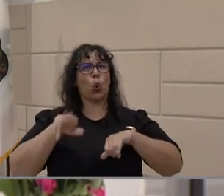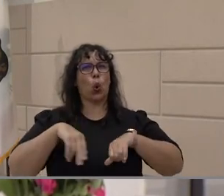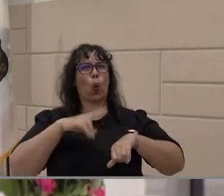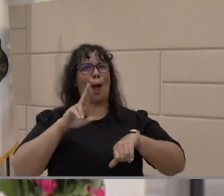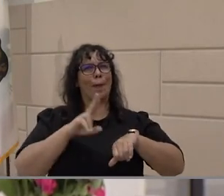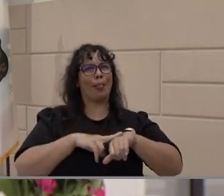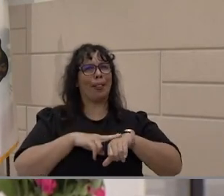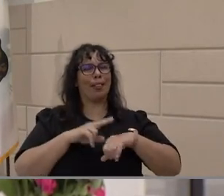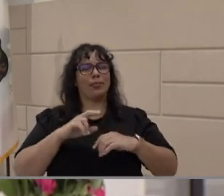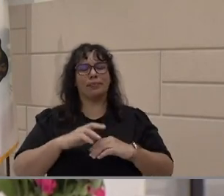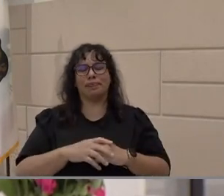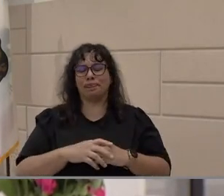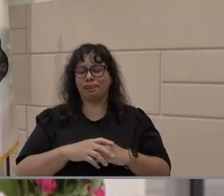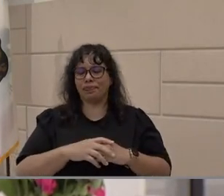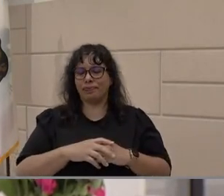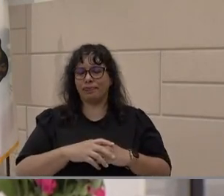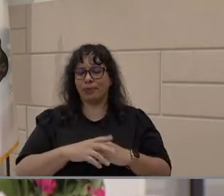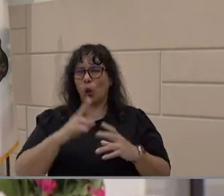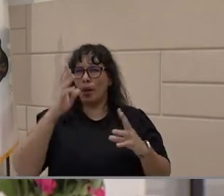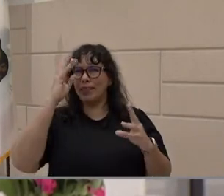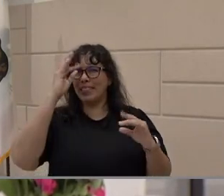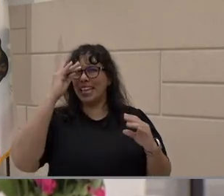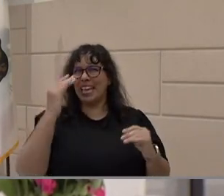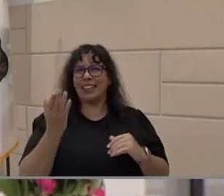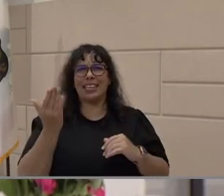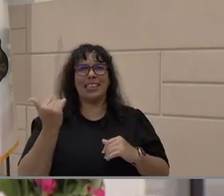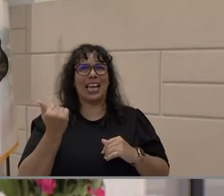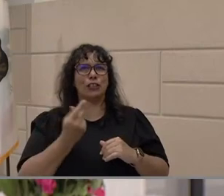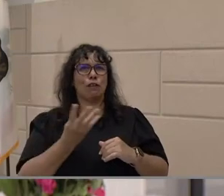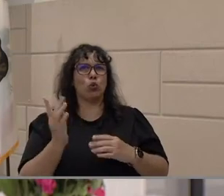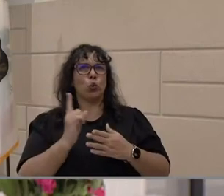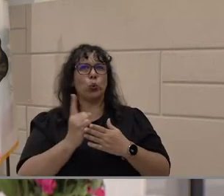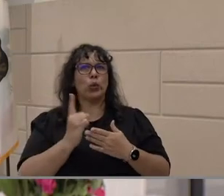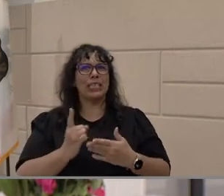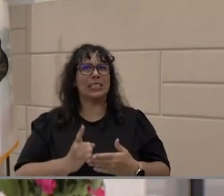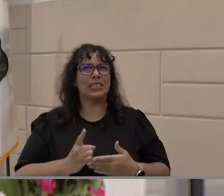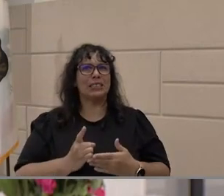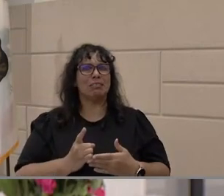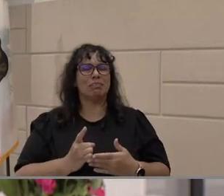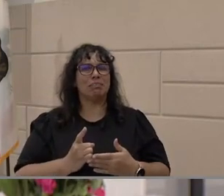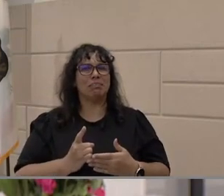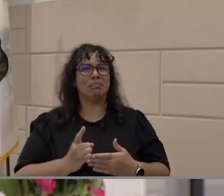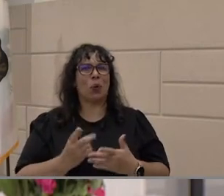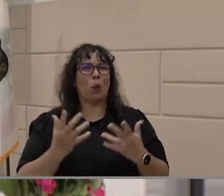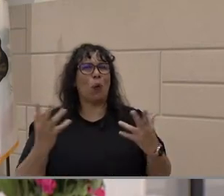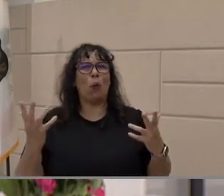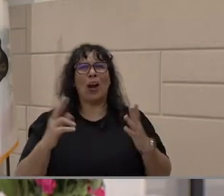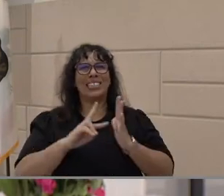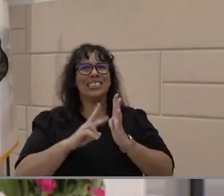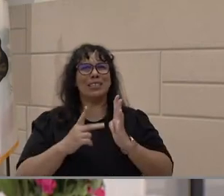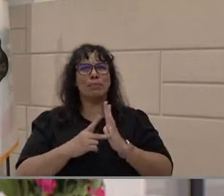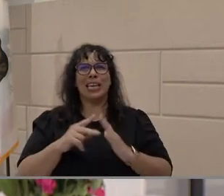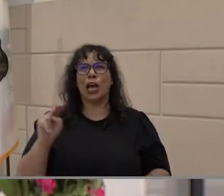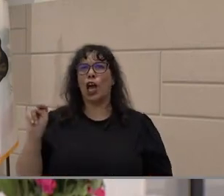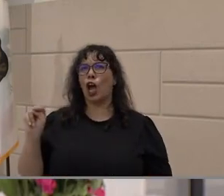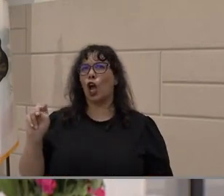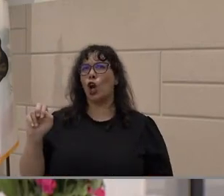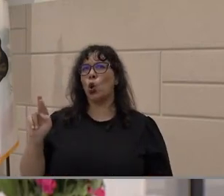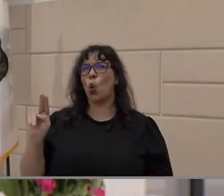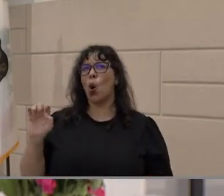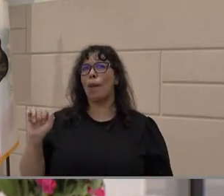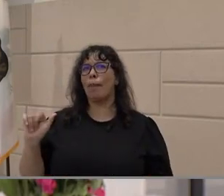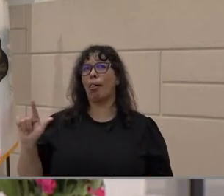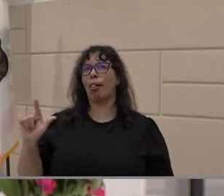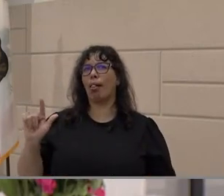ชียนโจดอกโดยเครียดดาวมลังวิ่งหายในเปย์ได้โลกเกิดลังวิ่งเนี่ยสุธาเอาไว้เต้ได้เชียร์เพียบทอมด